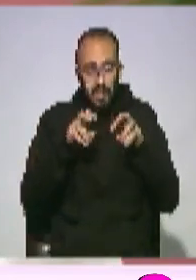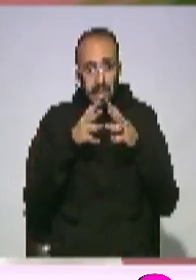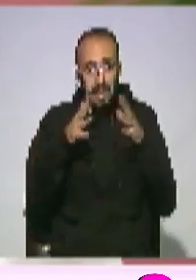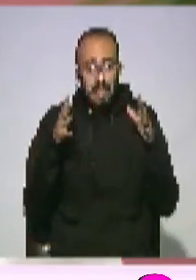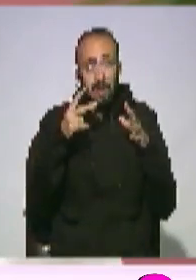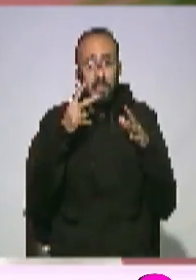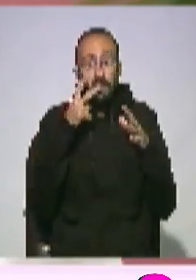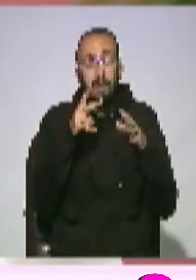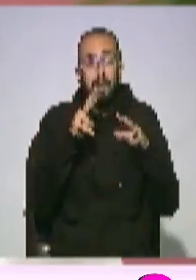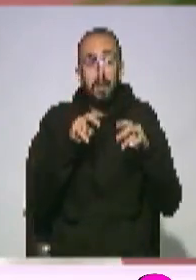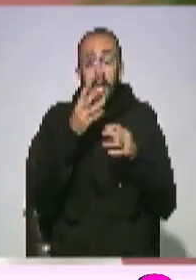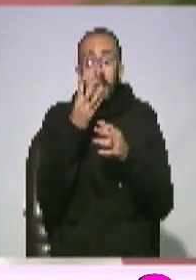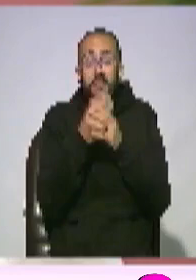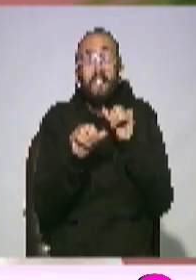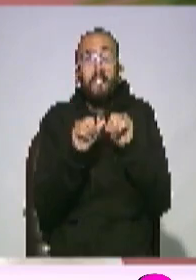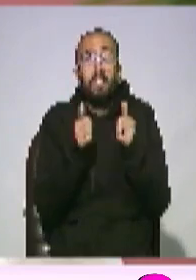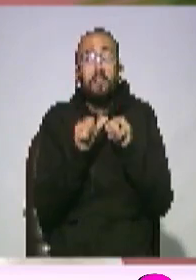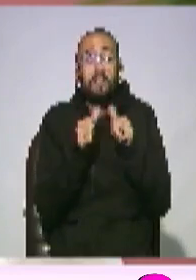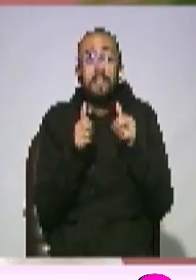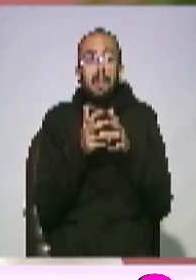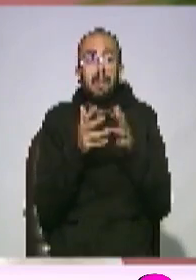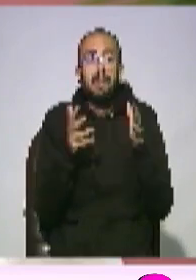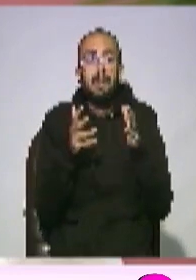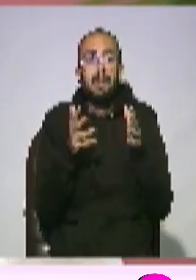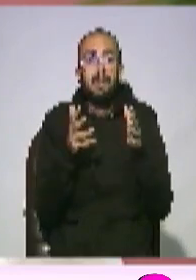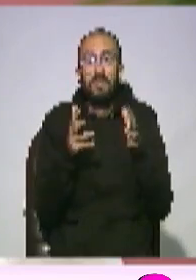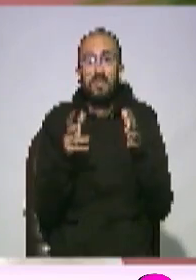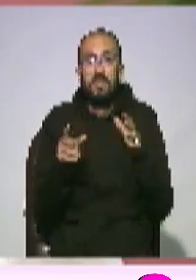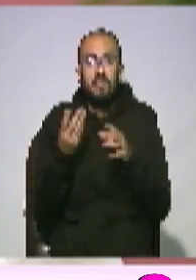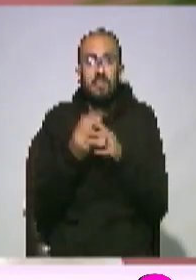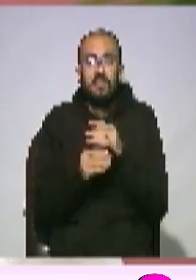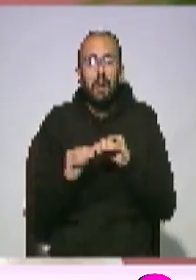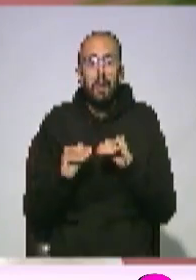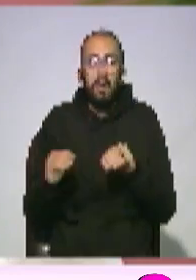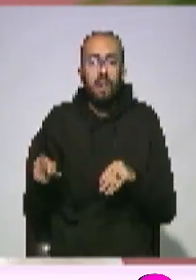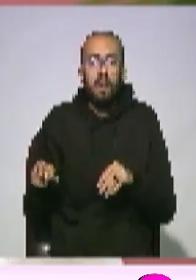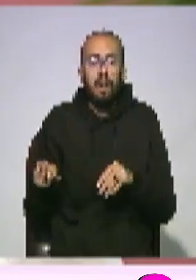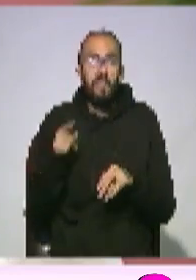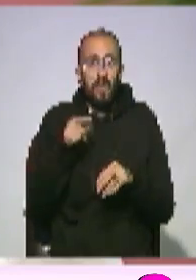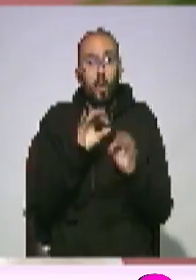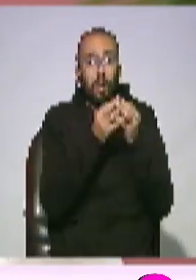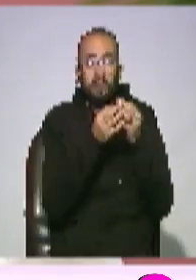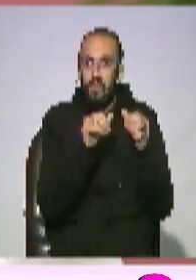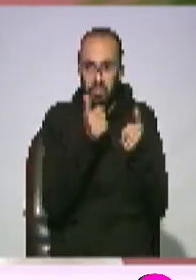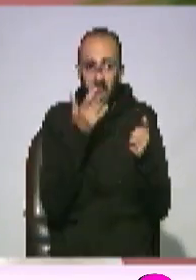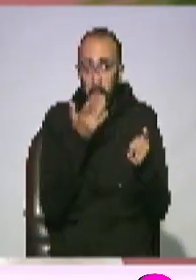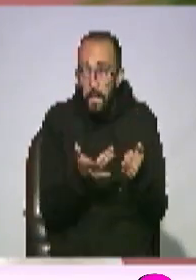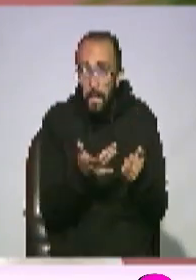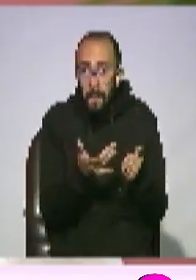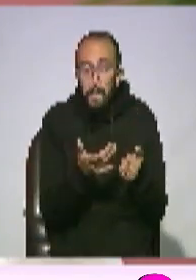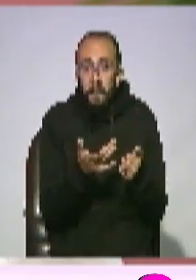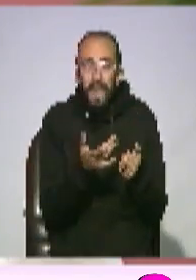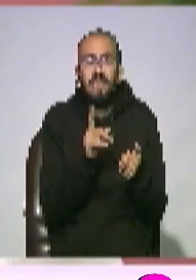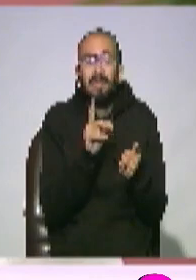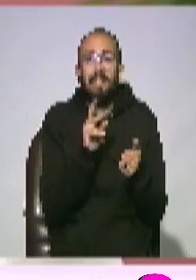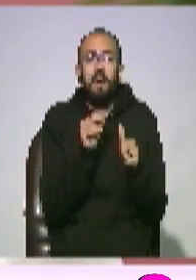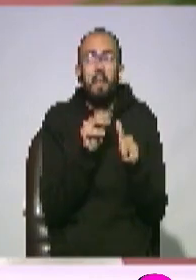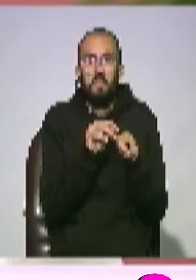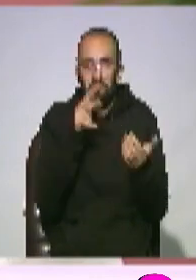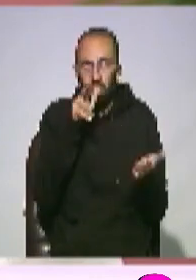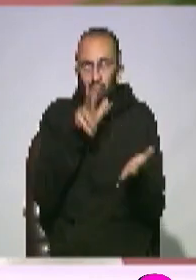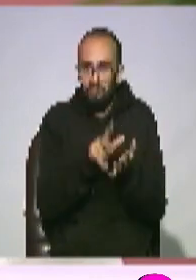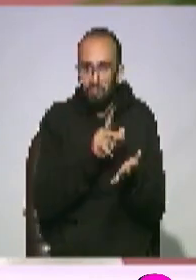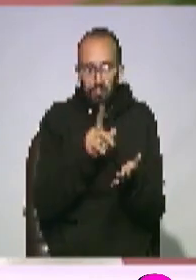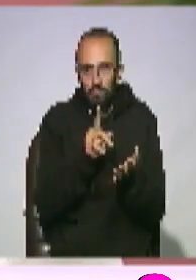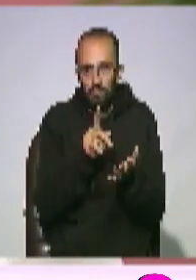ان ابناء الانفصال الرسمي اكثر استقرارا من بعض الاسر اللي هي عندها الانفصال غير رسمي،